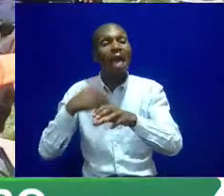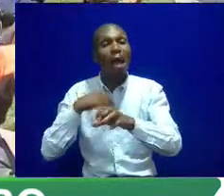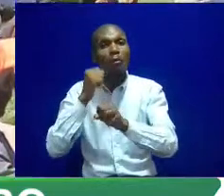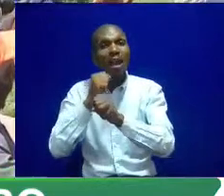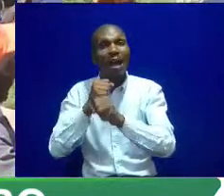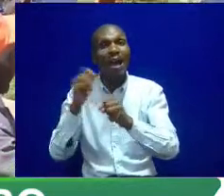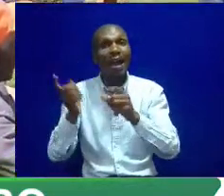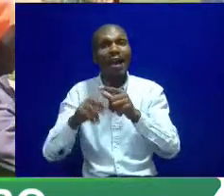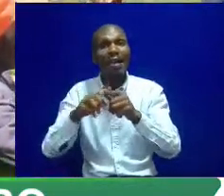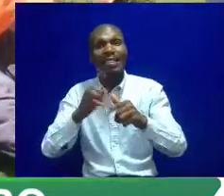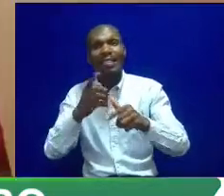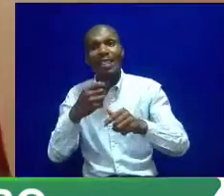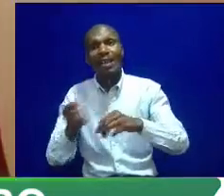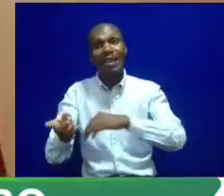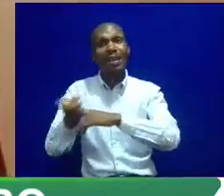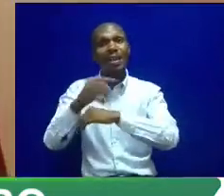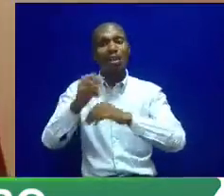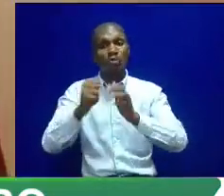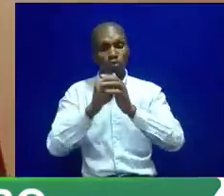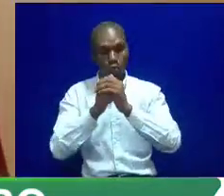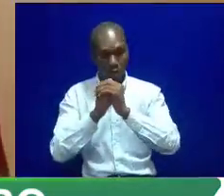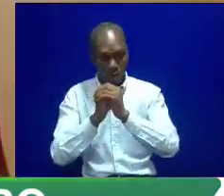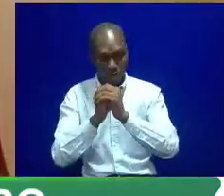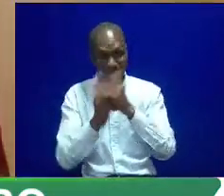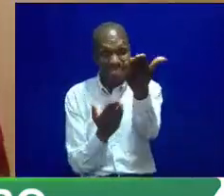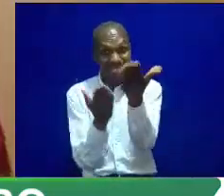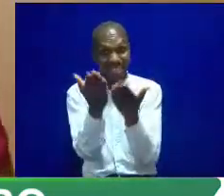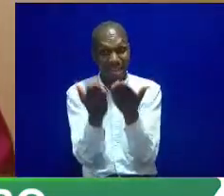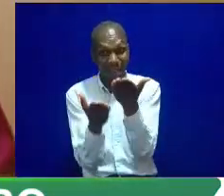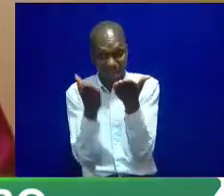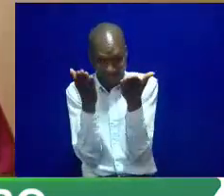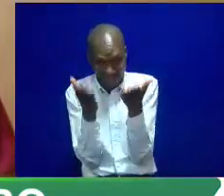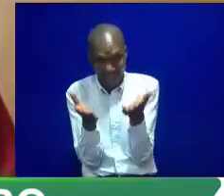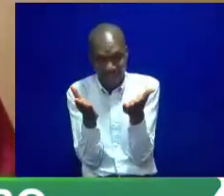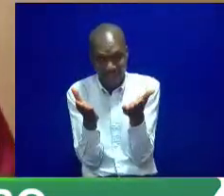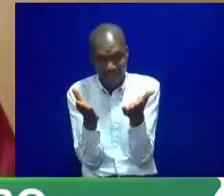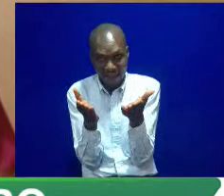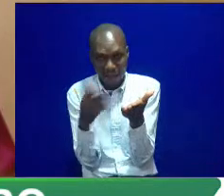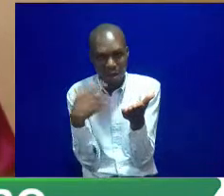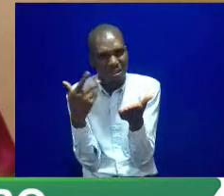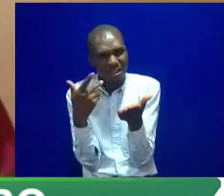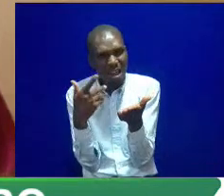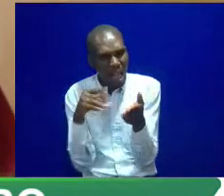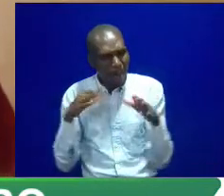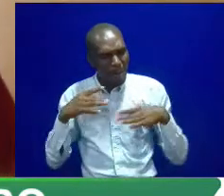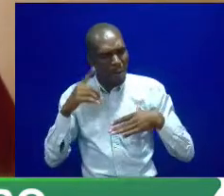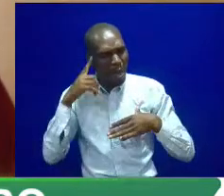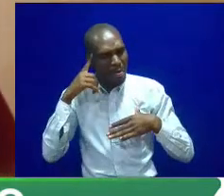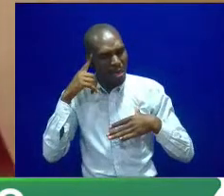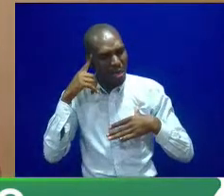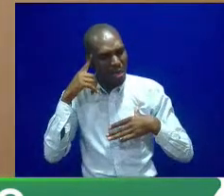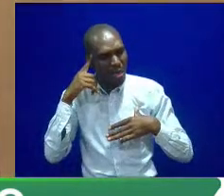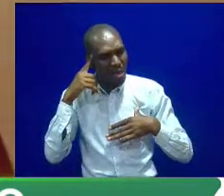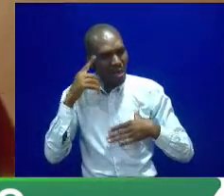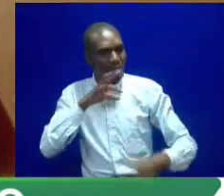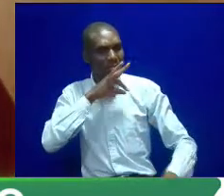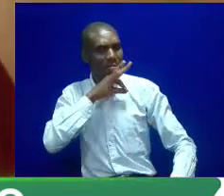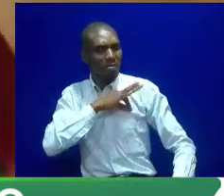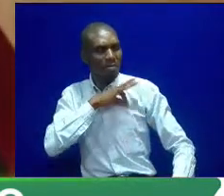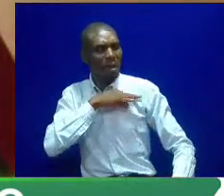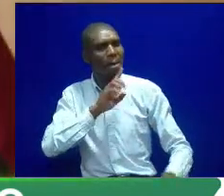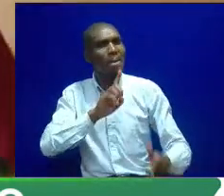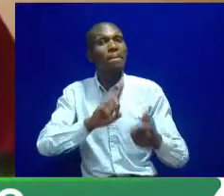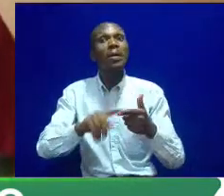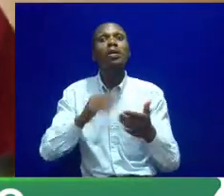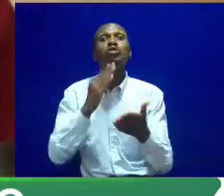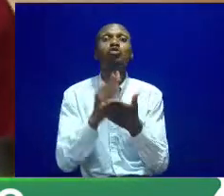nengencho ya ye. Obokoreli, kwa abeile ukuwe nyorela. But on the real sense,